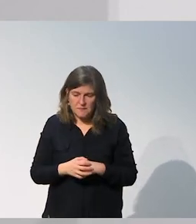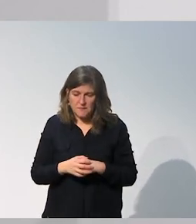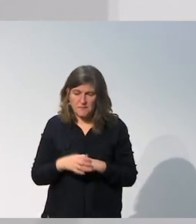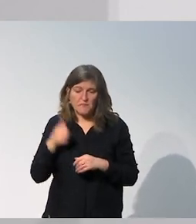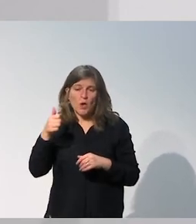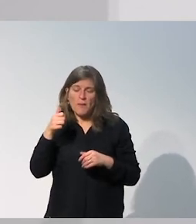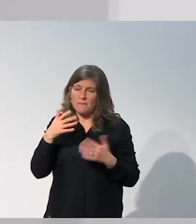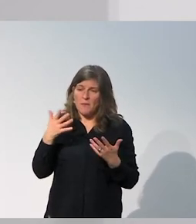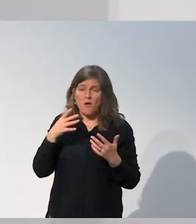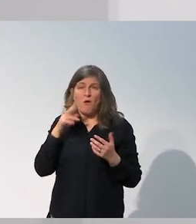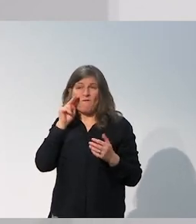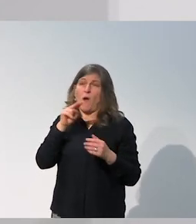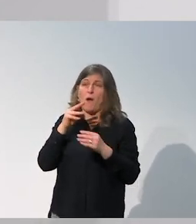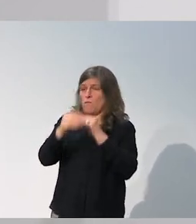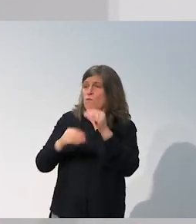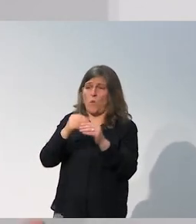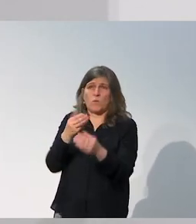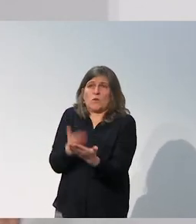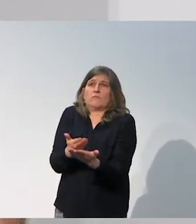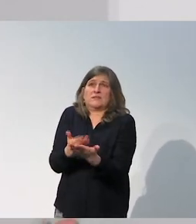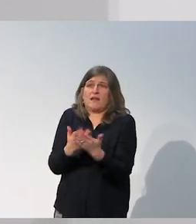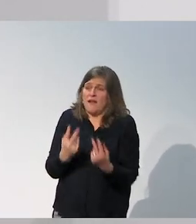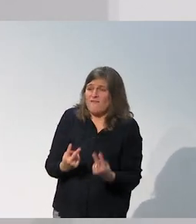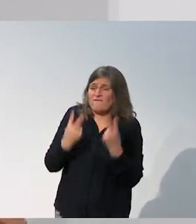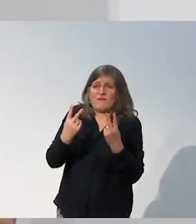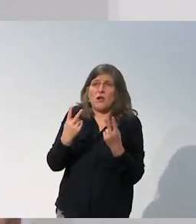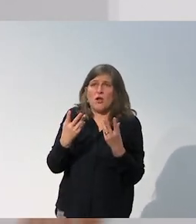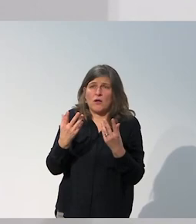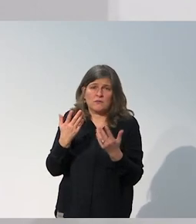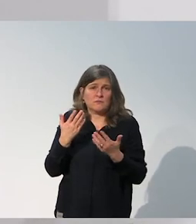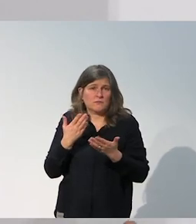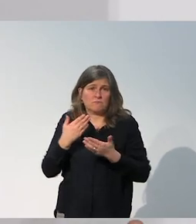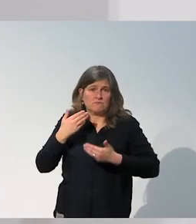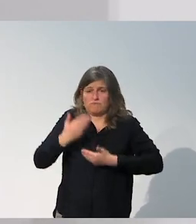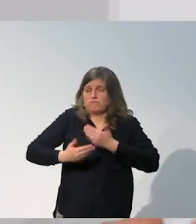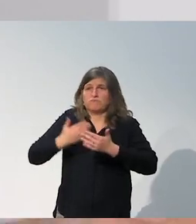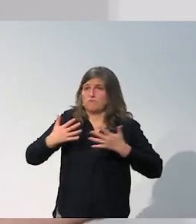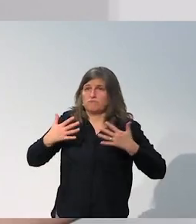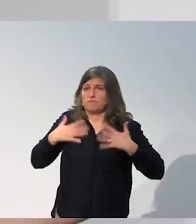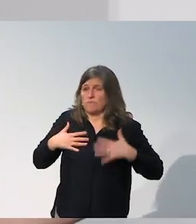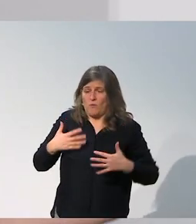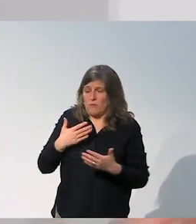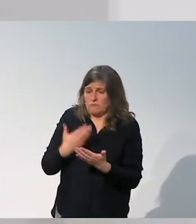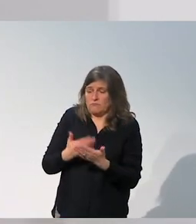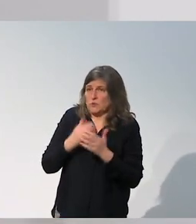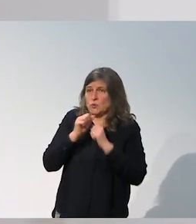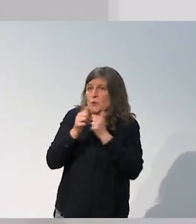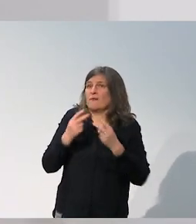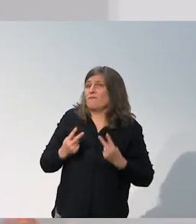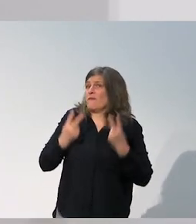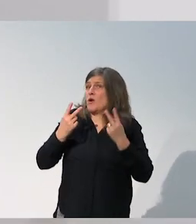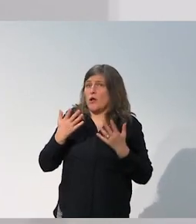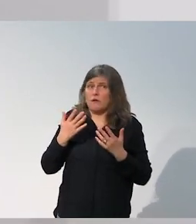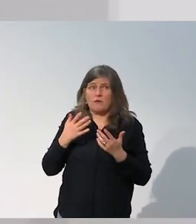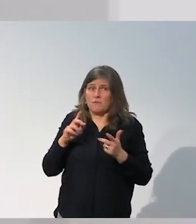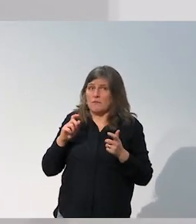monde et des valeurs, hein, qui leur dictent leur conduite, et ils ne remettent pas ces valeurs en cause. Et vous venez de dire que, en